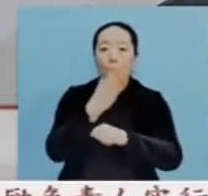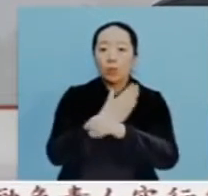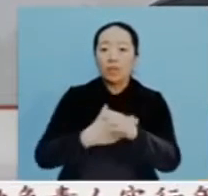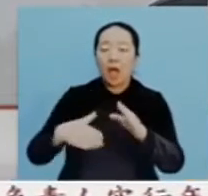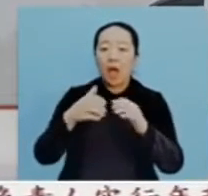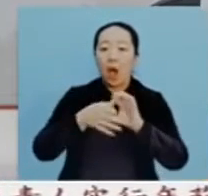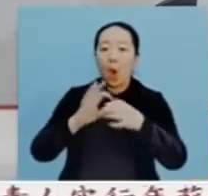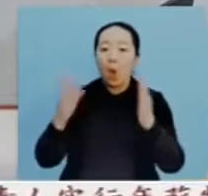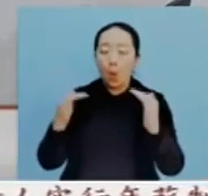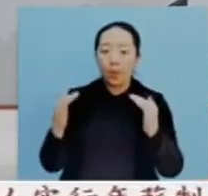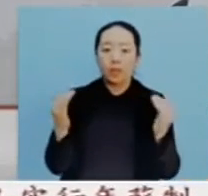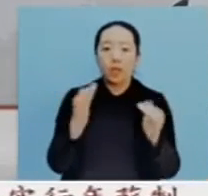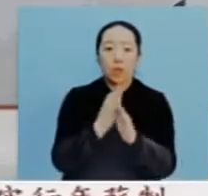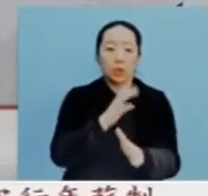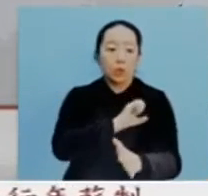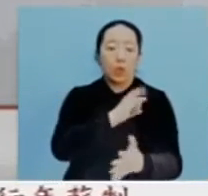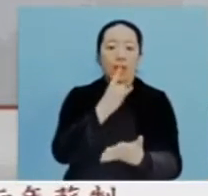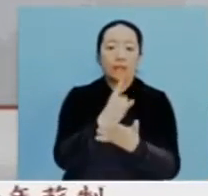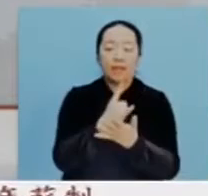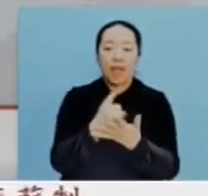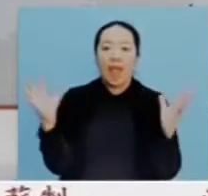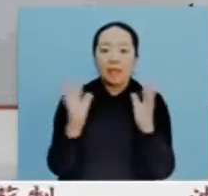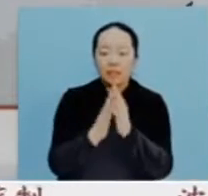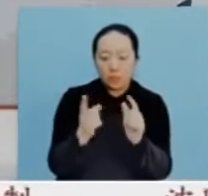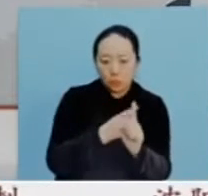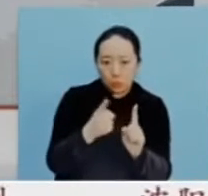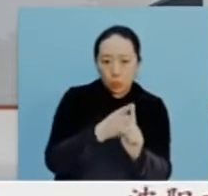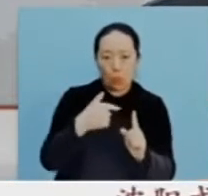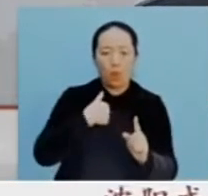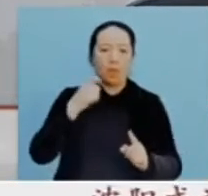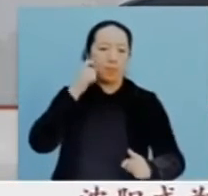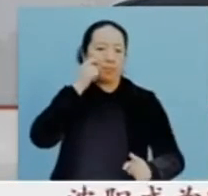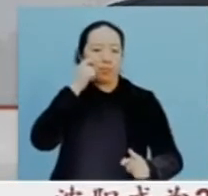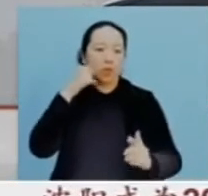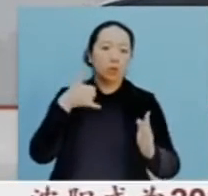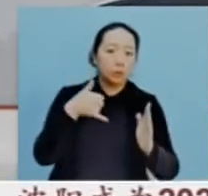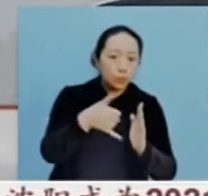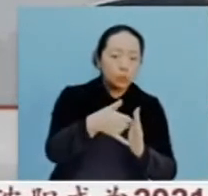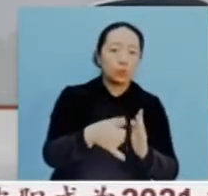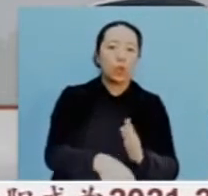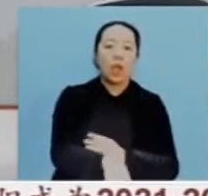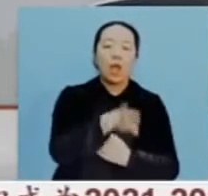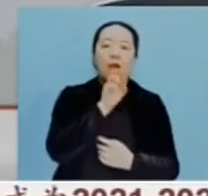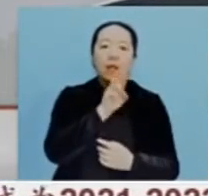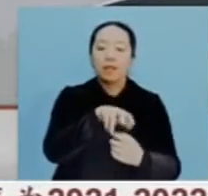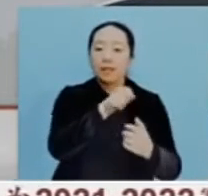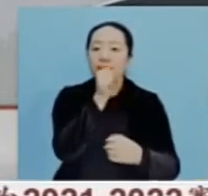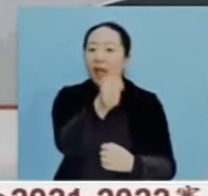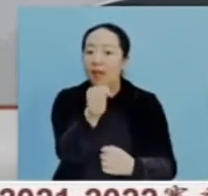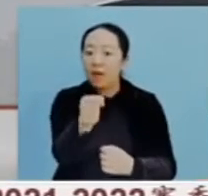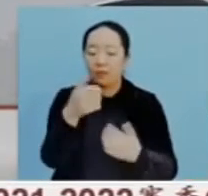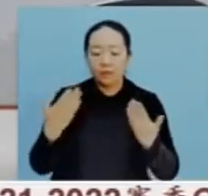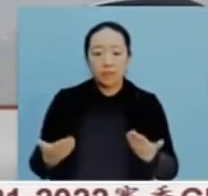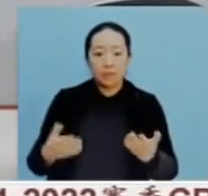训期间，所以呢，我们无法进入到这个培训场地进行采访。那么今天呢，我们联系到了这个运动员刘思